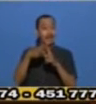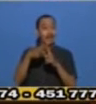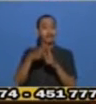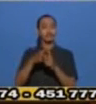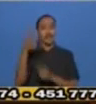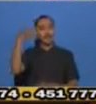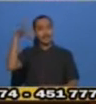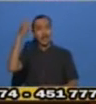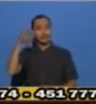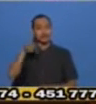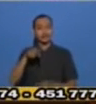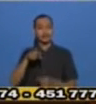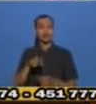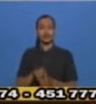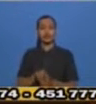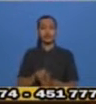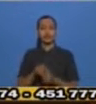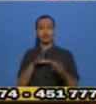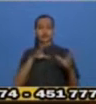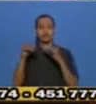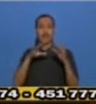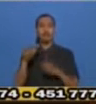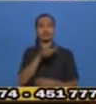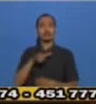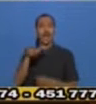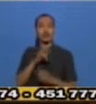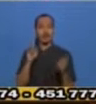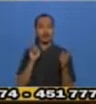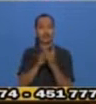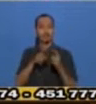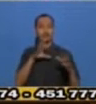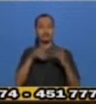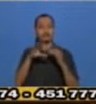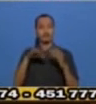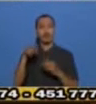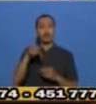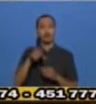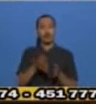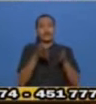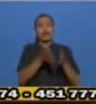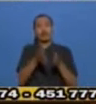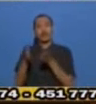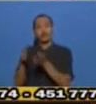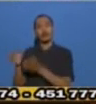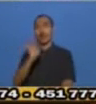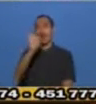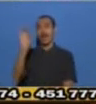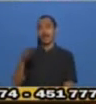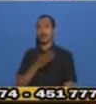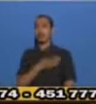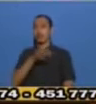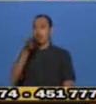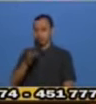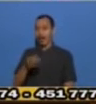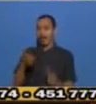Ada Dukcapil, ada kemudian Biro Tata Pemerintahan dan lintas sektor lain di kabupaten kota dan